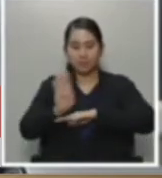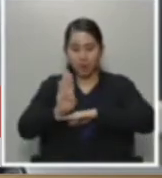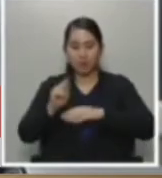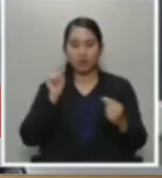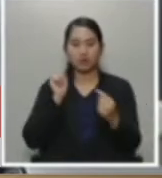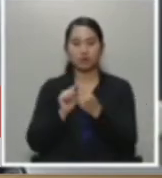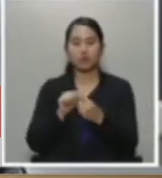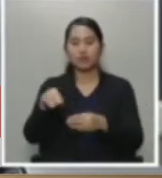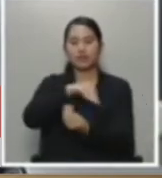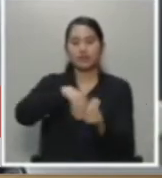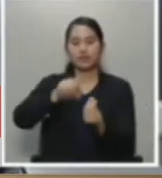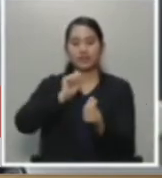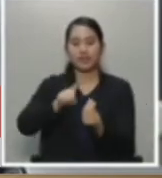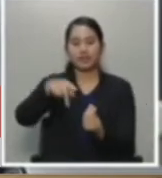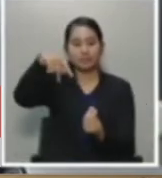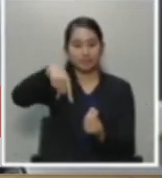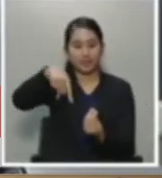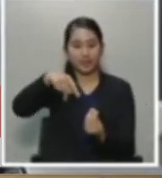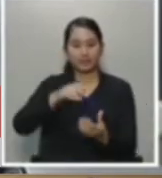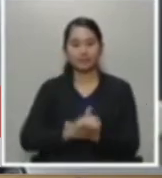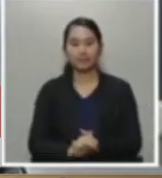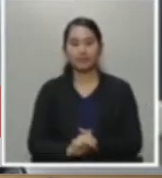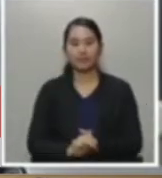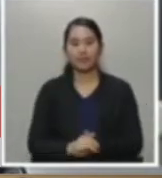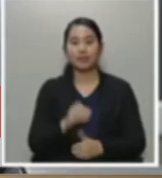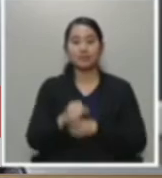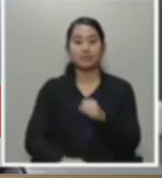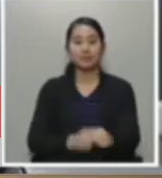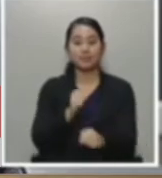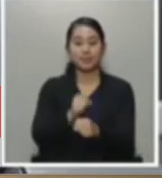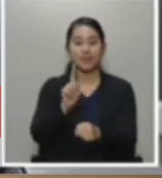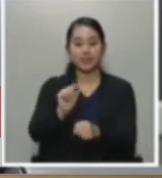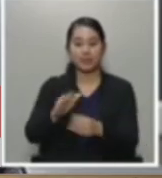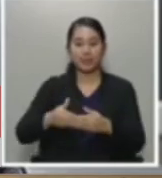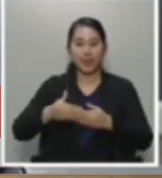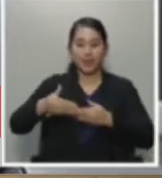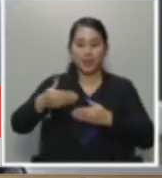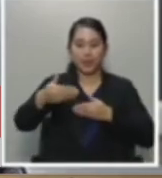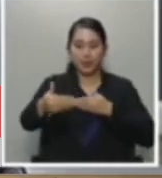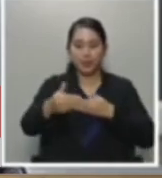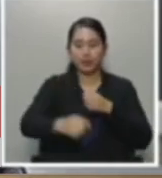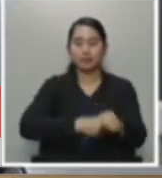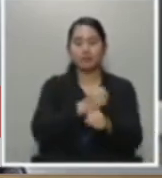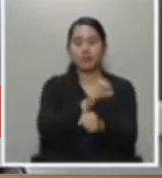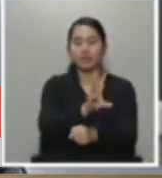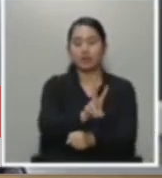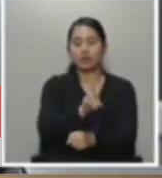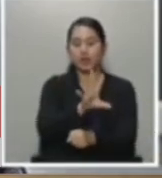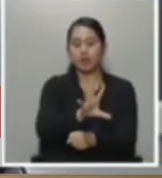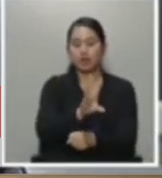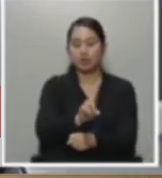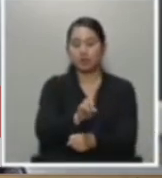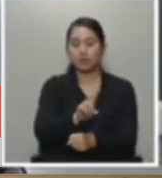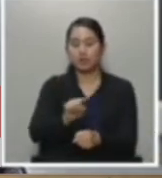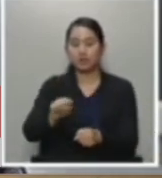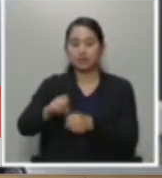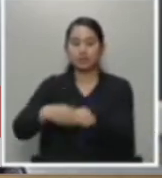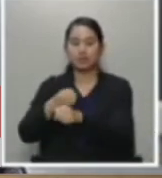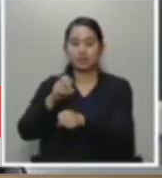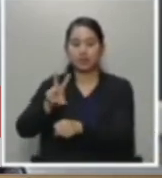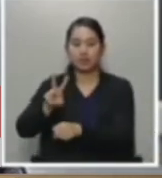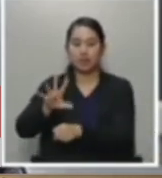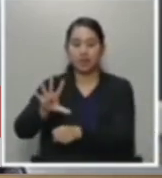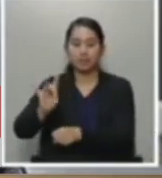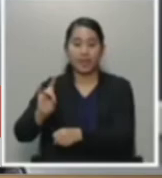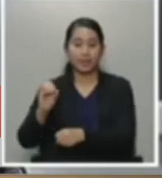เขตเศรษฐกิจพิเศษนะครับท่านวางไว้20ปี2561ถึง80ท่านประธานครับท่